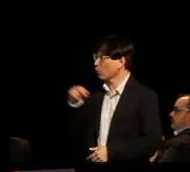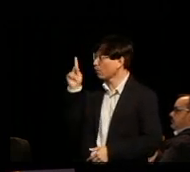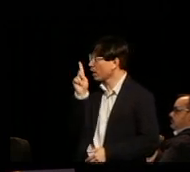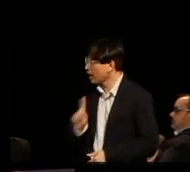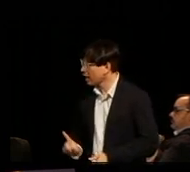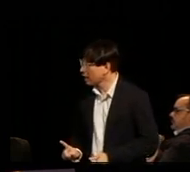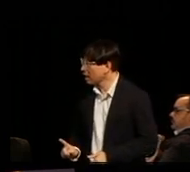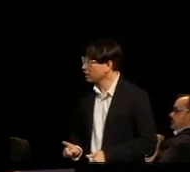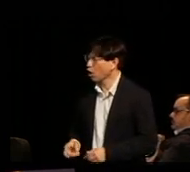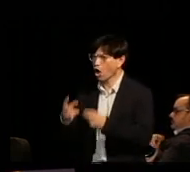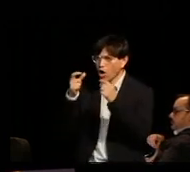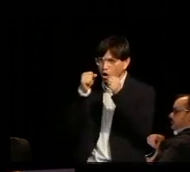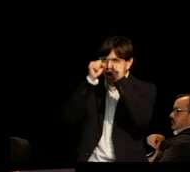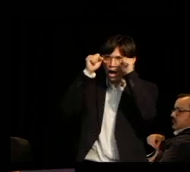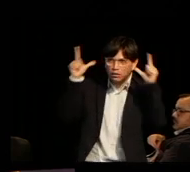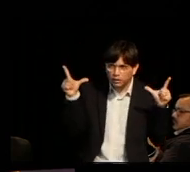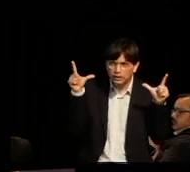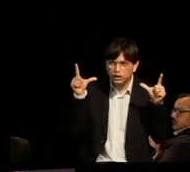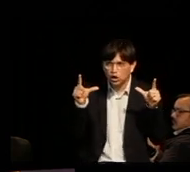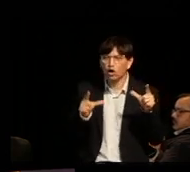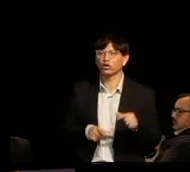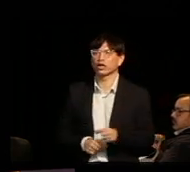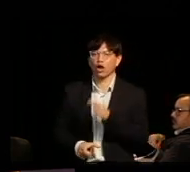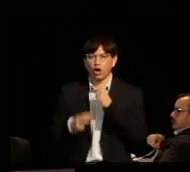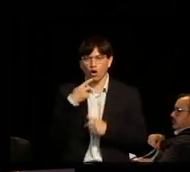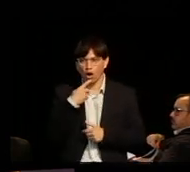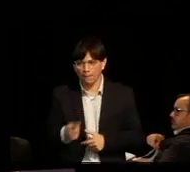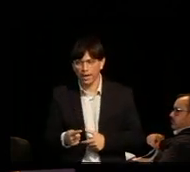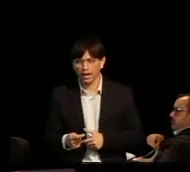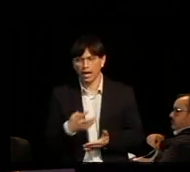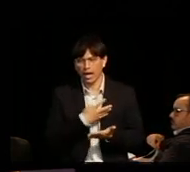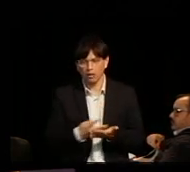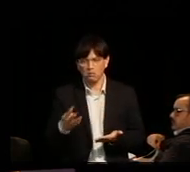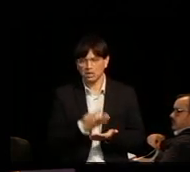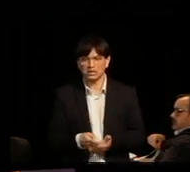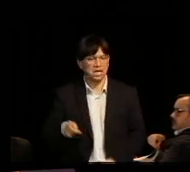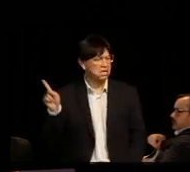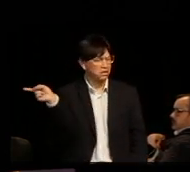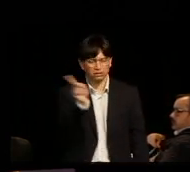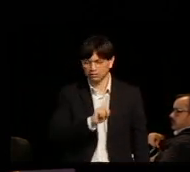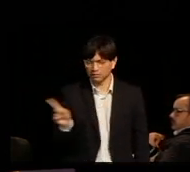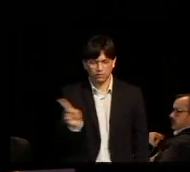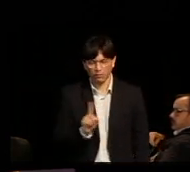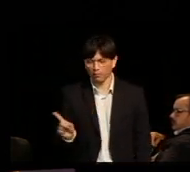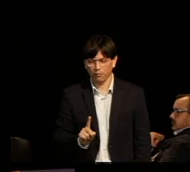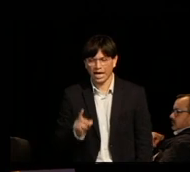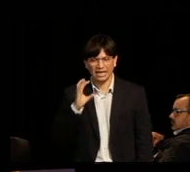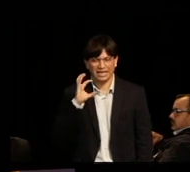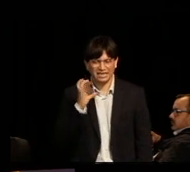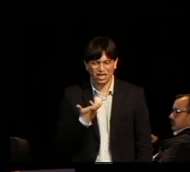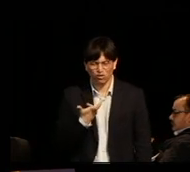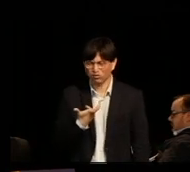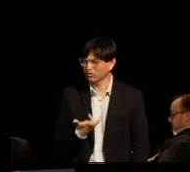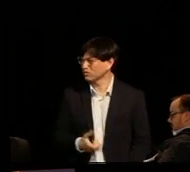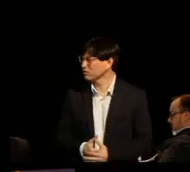con l'espressione con i gesti con tutte queste cose il messaggio È inutile oppure peggio dannoso perché è